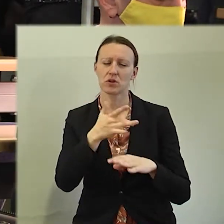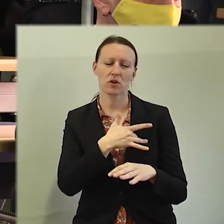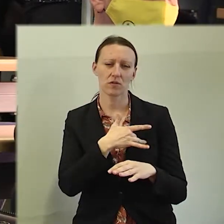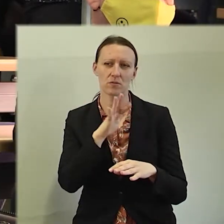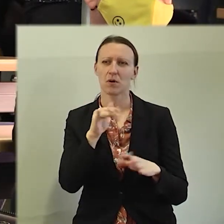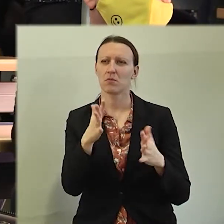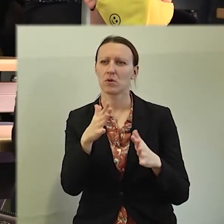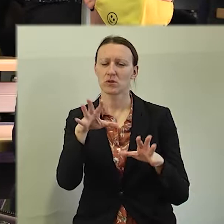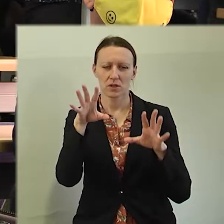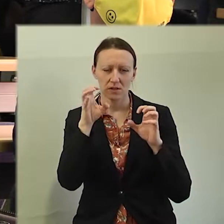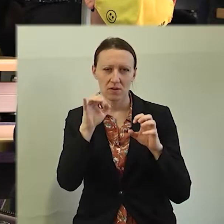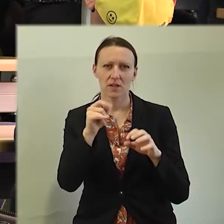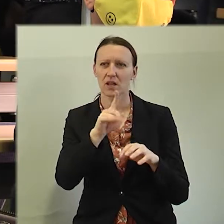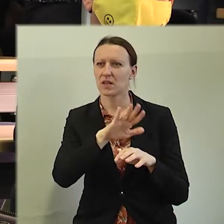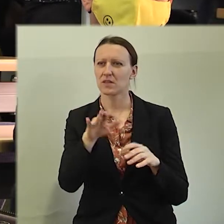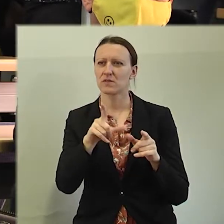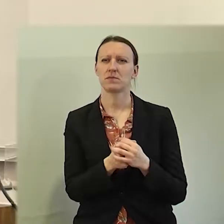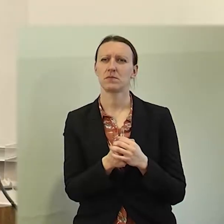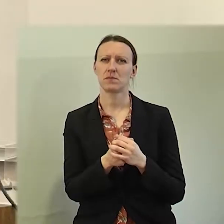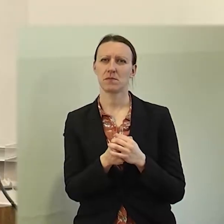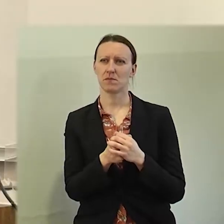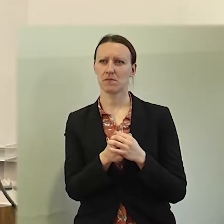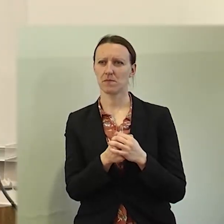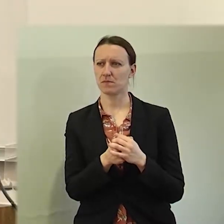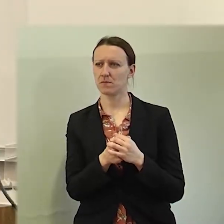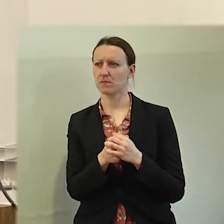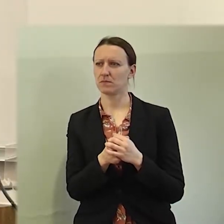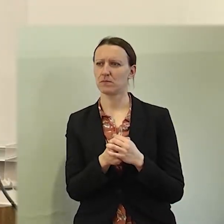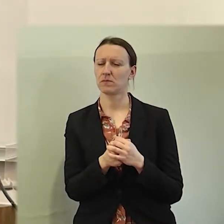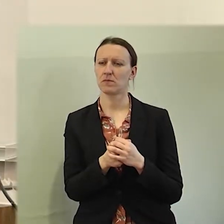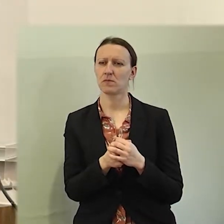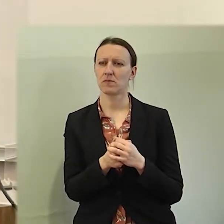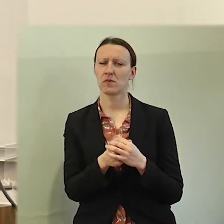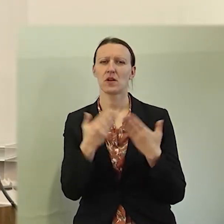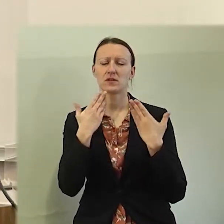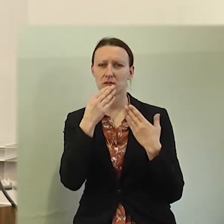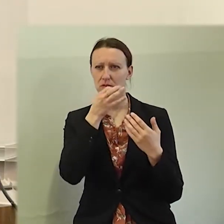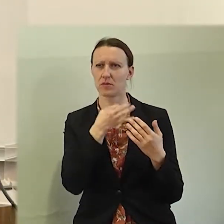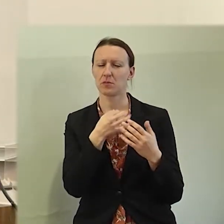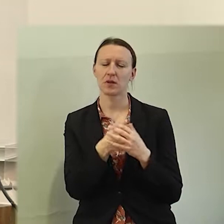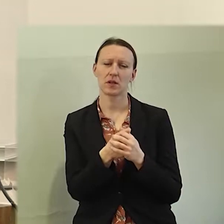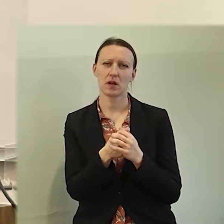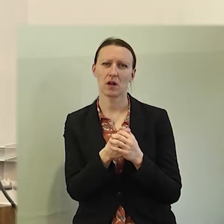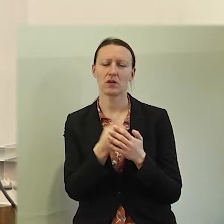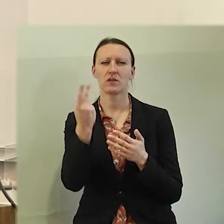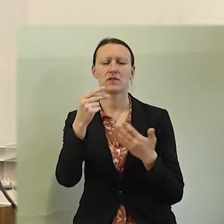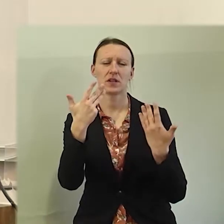kućice. Odgovor je dala Gordana Restović, ravnateljica javne ustanove Pula Film Festival.